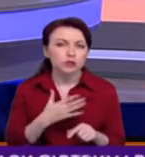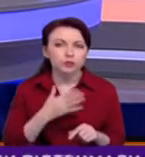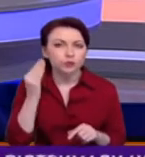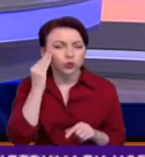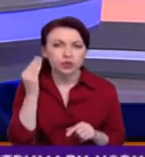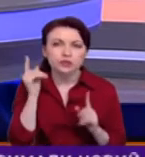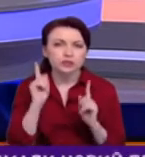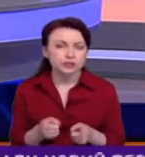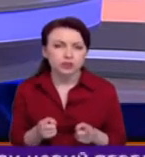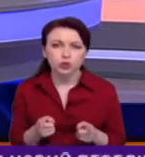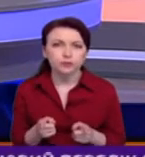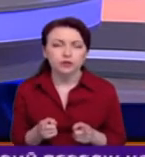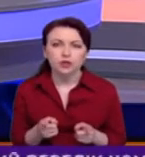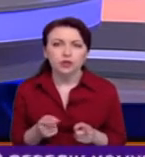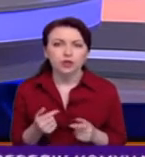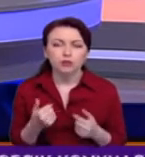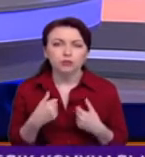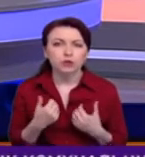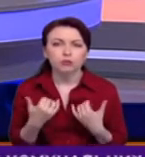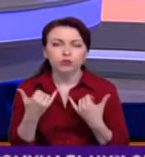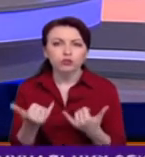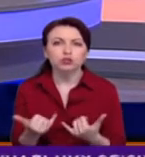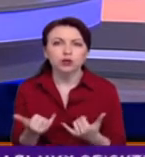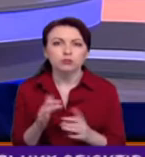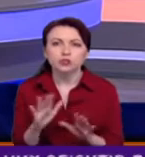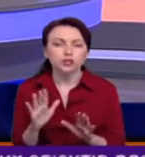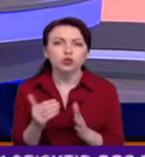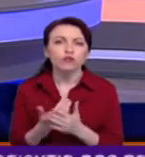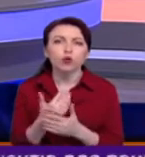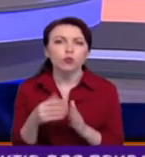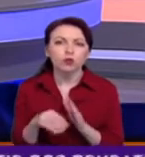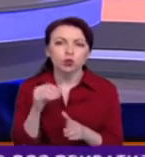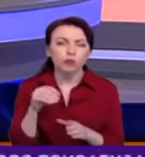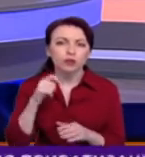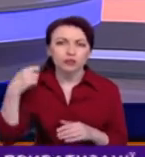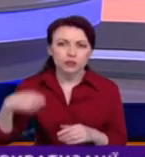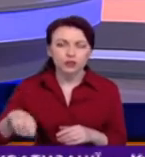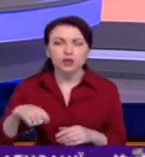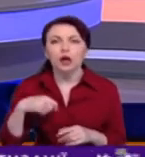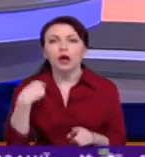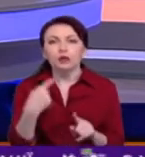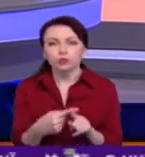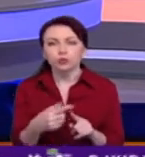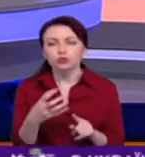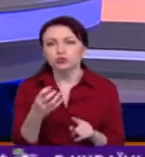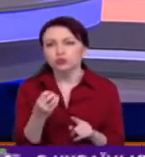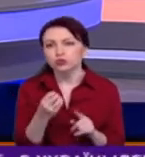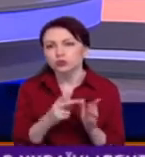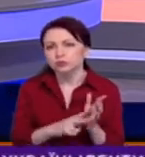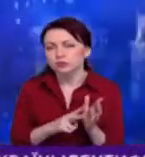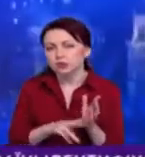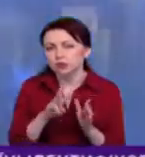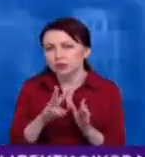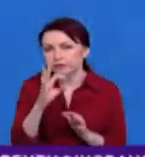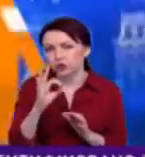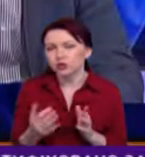дійсно, ми не поважаємо не тільки новообраного президента, але і ті 73%,